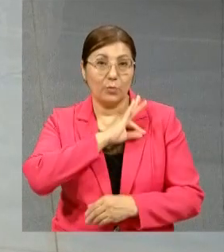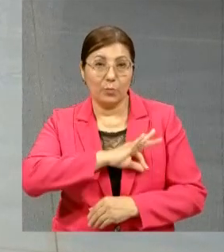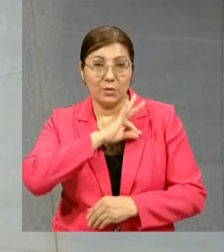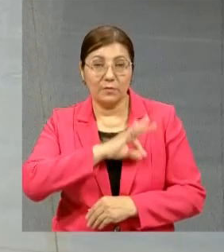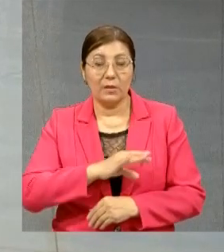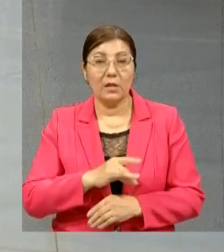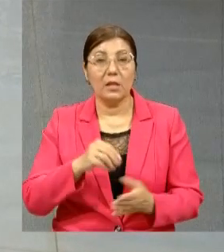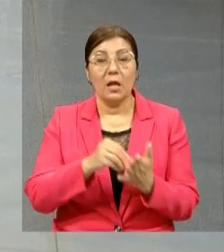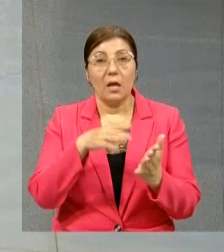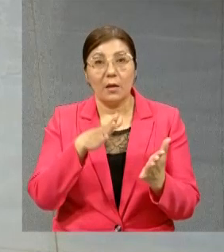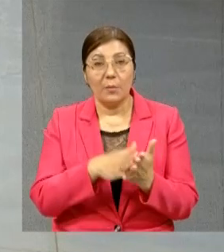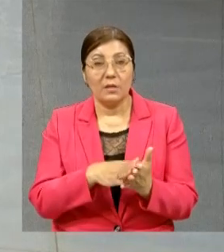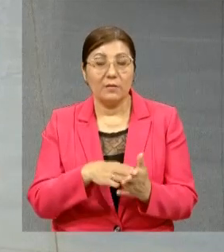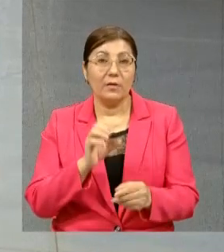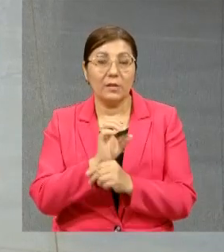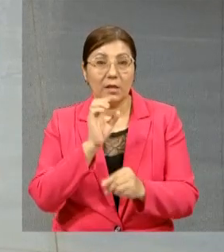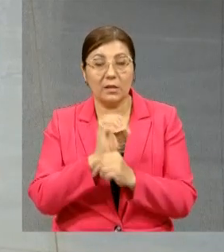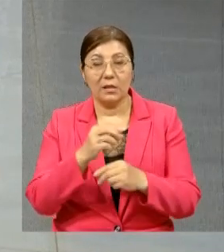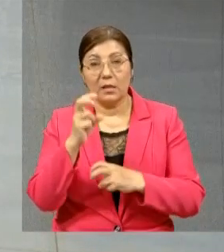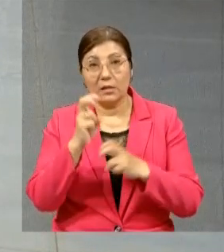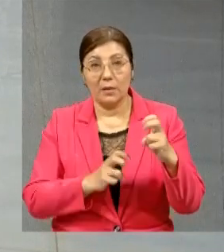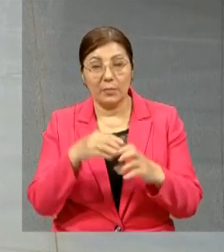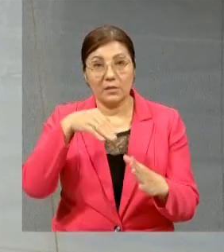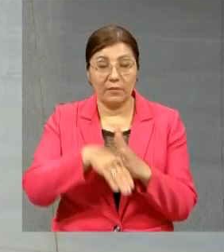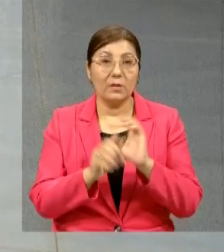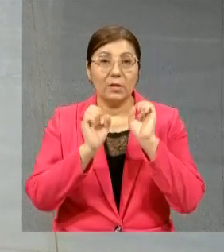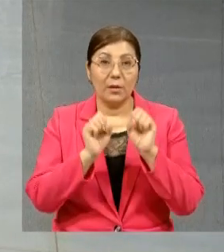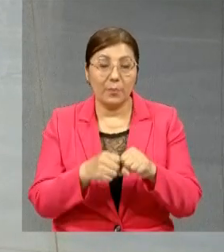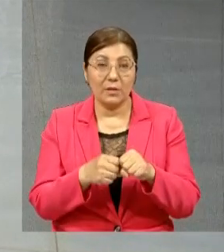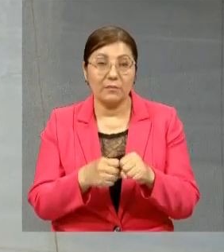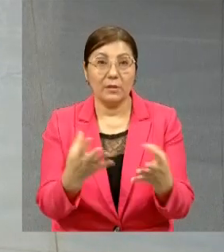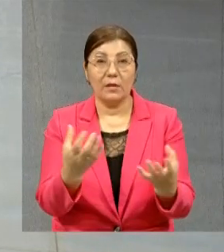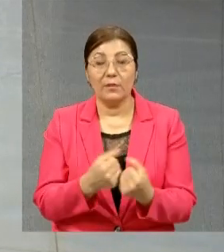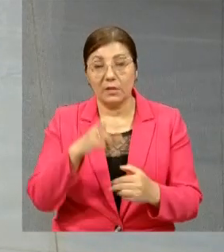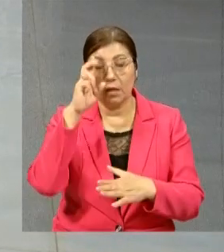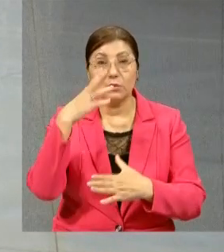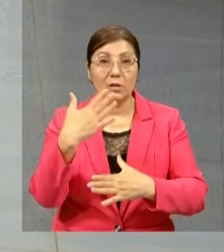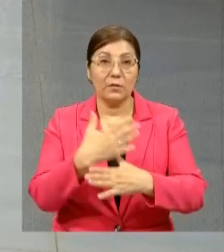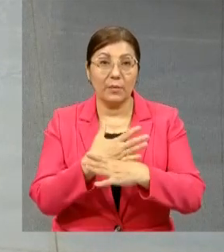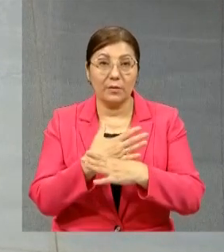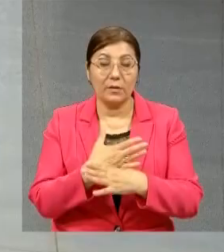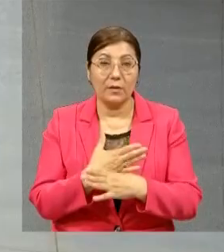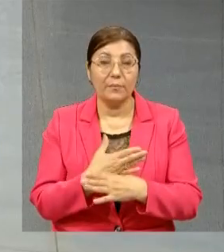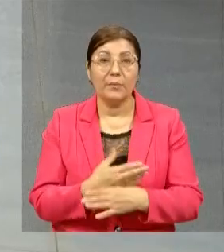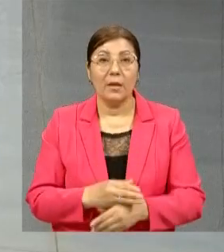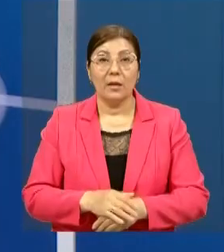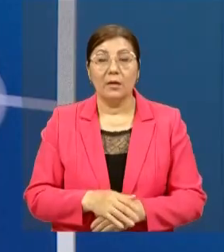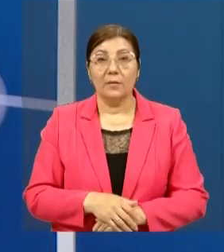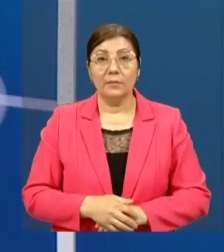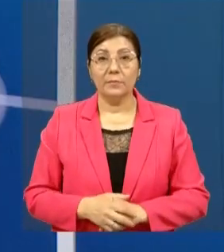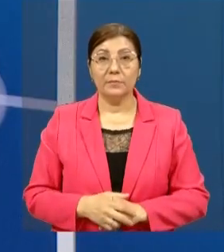реестр товаропроизводителей вошедшие в него производство смогут рассчитывать на государственную поддержку в приоритетном